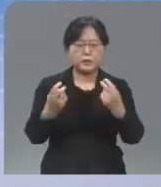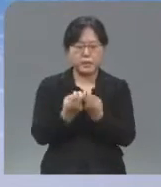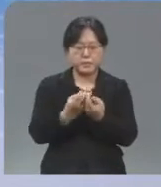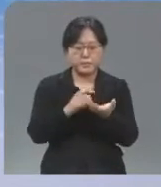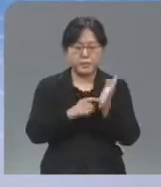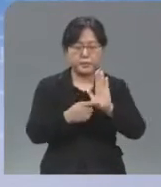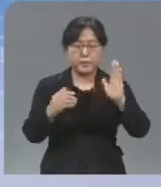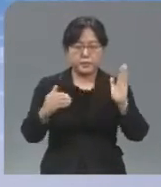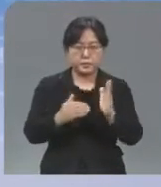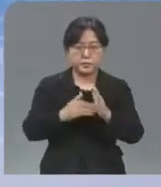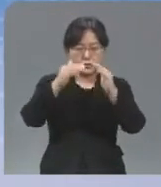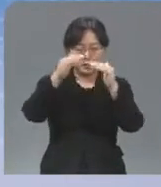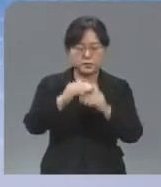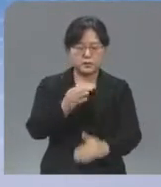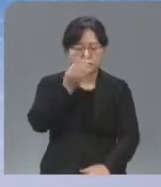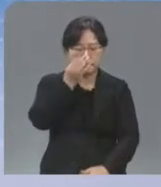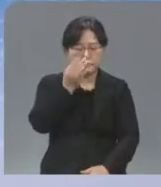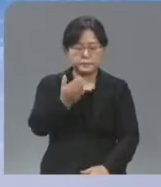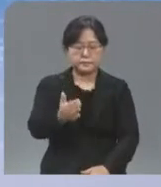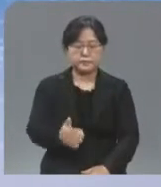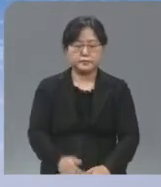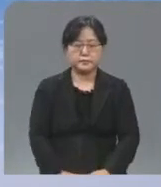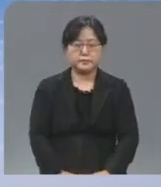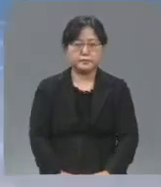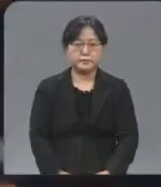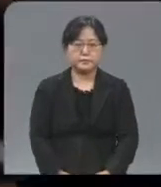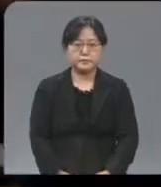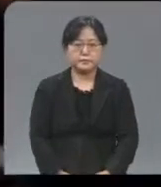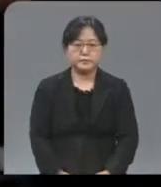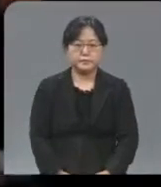내놓았습니다. 민소은 기자의 보도입니다.